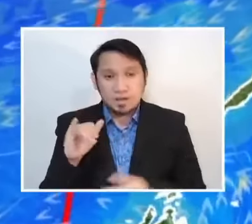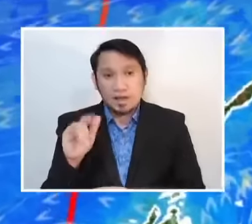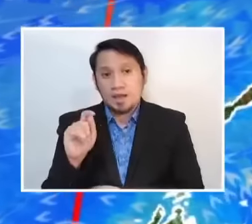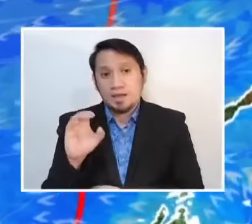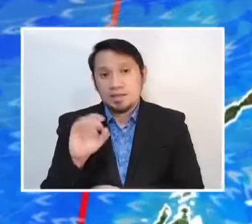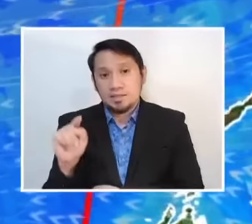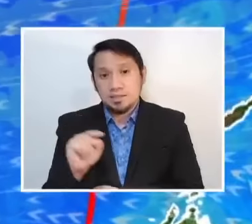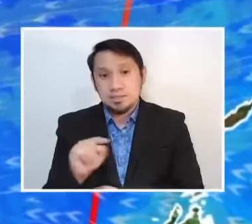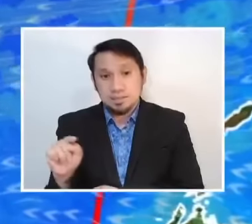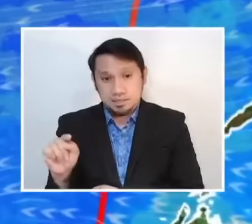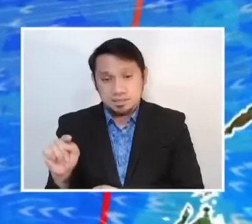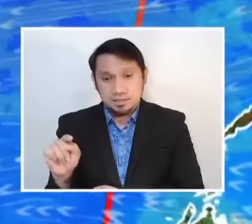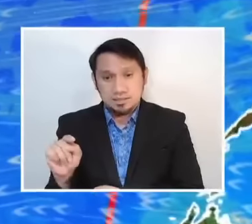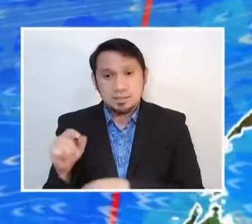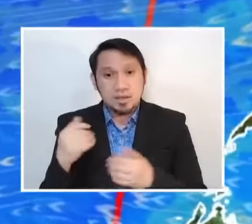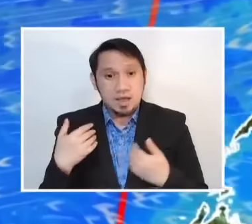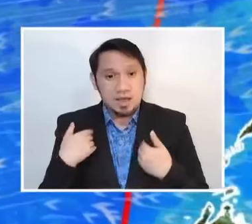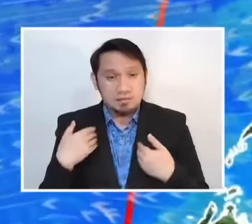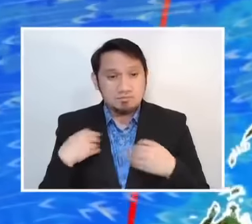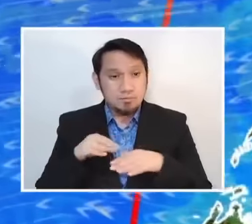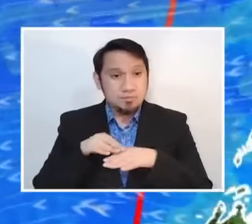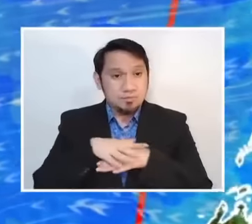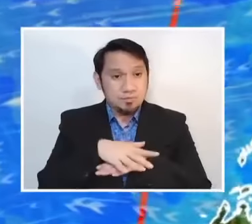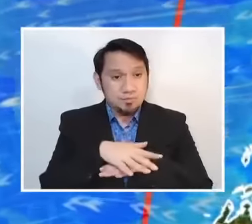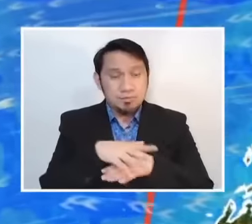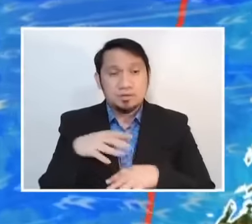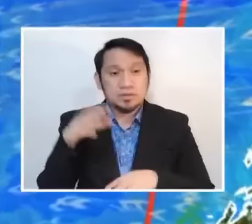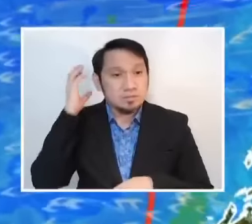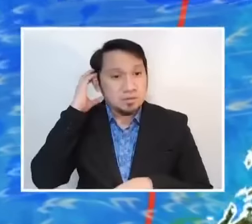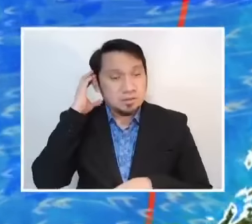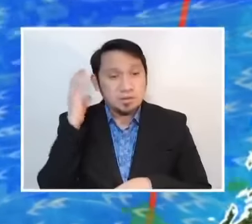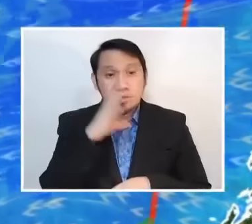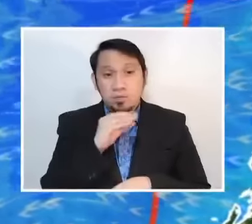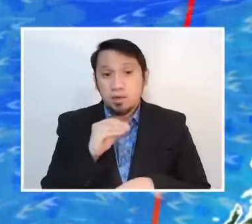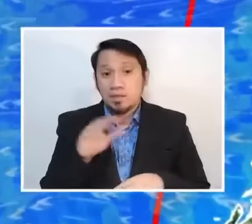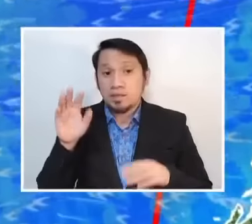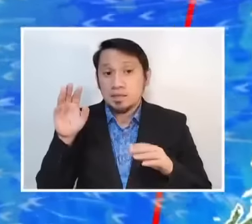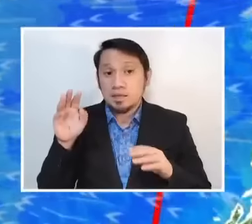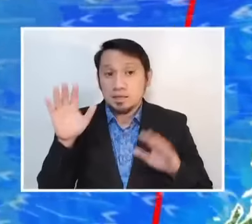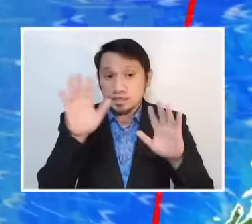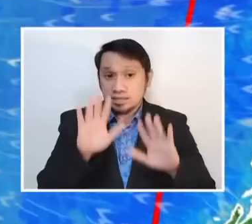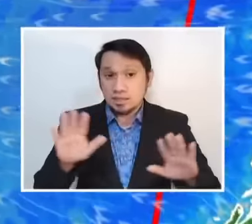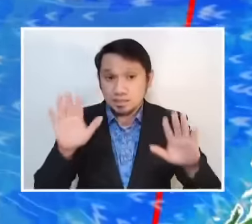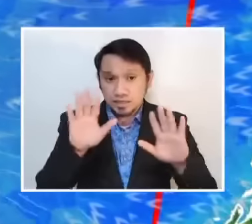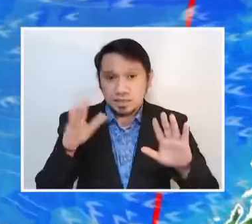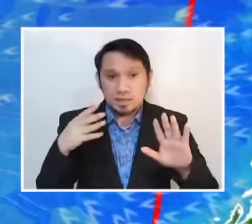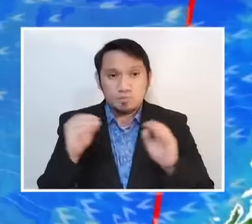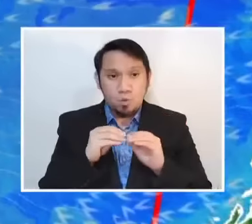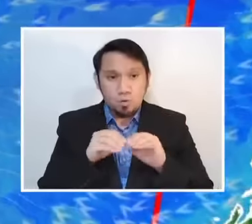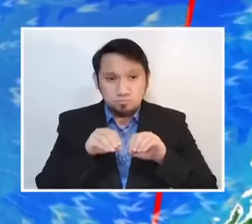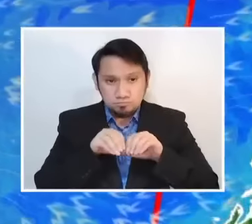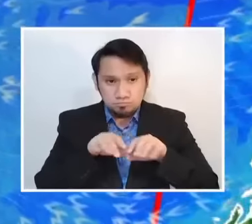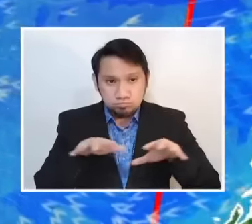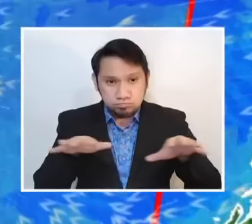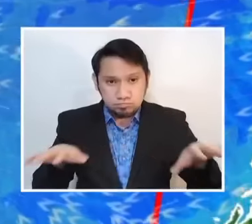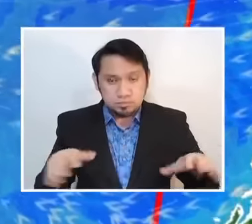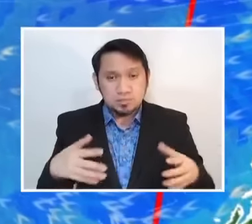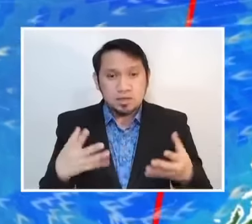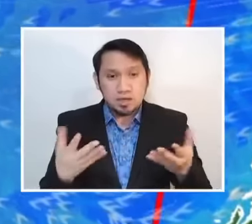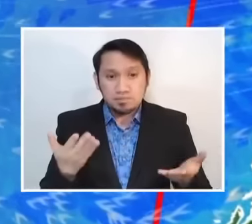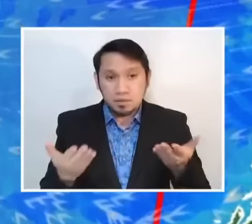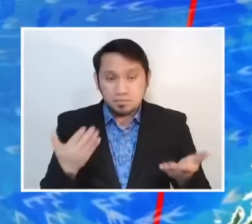Zone o ITZZ na makaapekto sa Mindanao at sa Linggo, lalawak pa ang apektadong lugar nito at posibleng may mabuo sa loob nito na sama